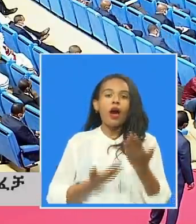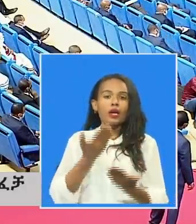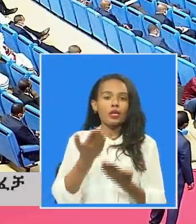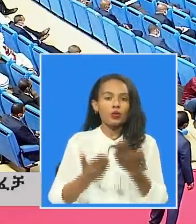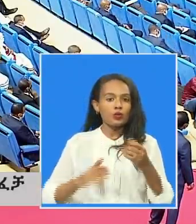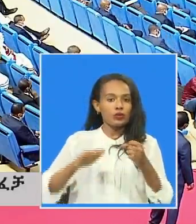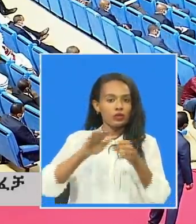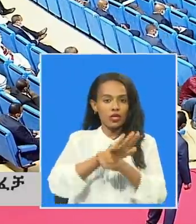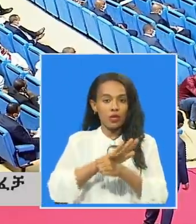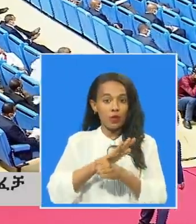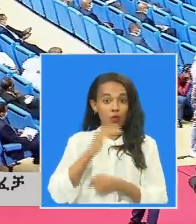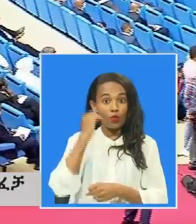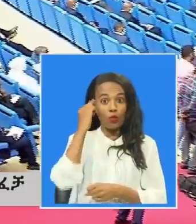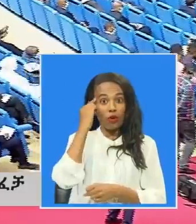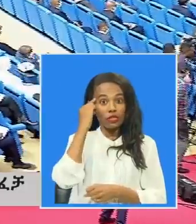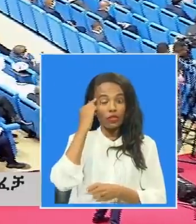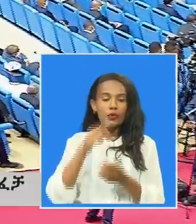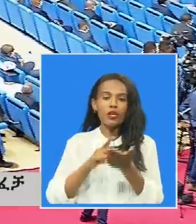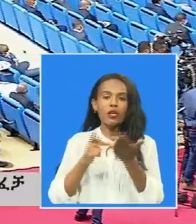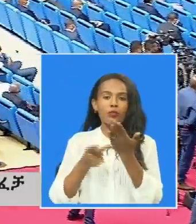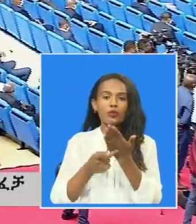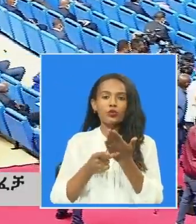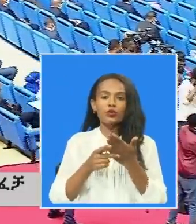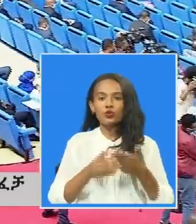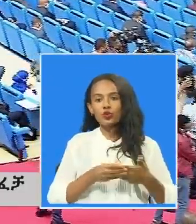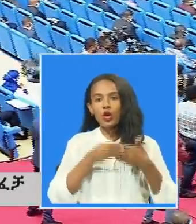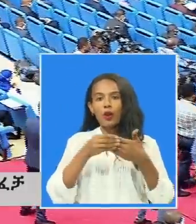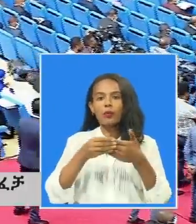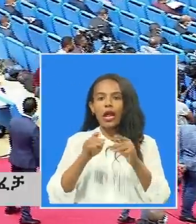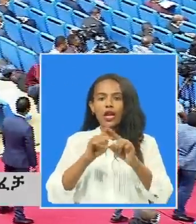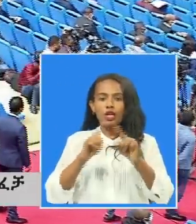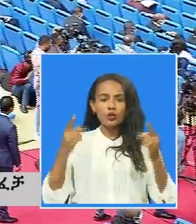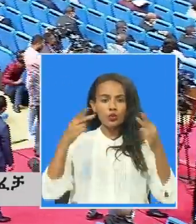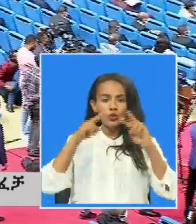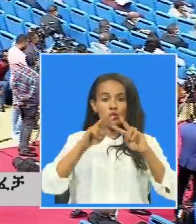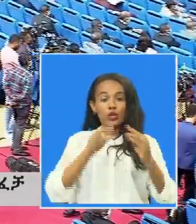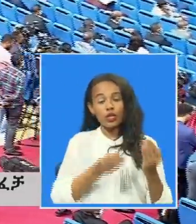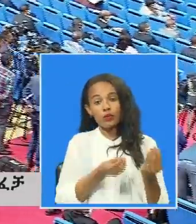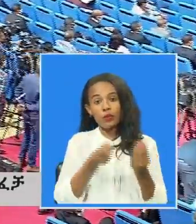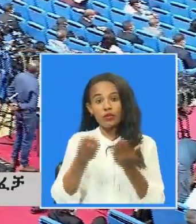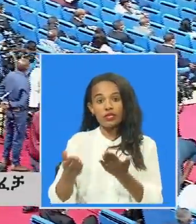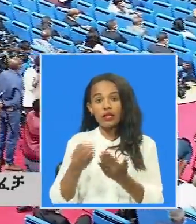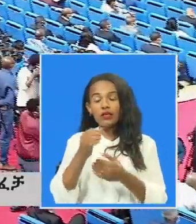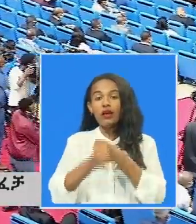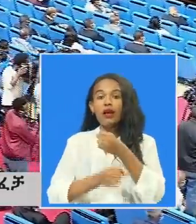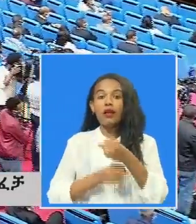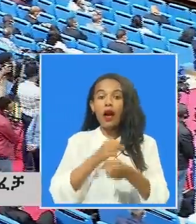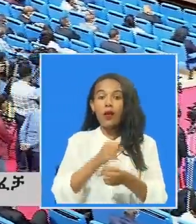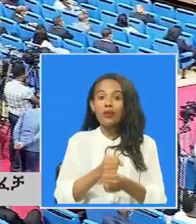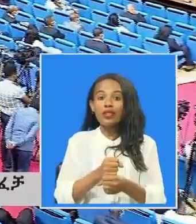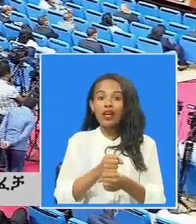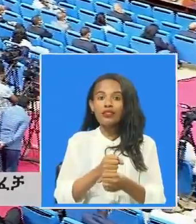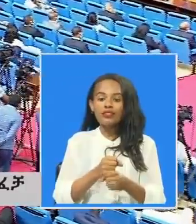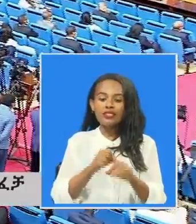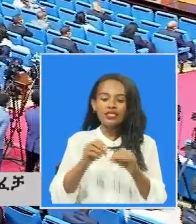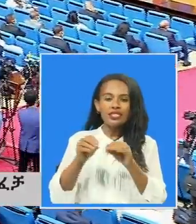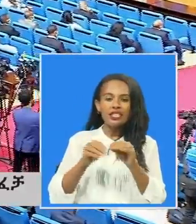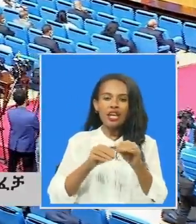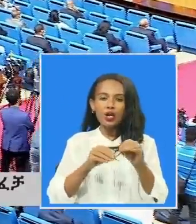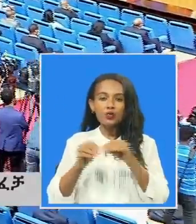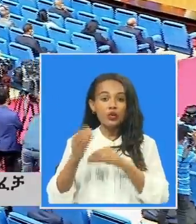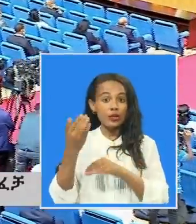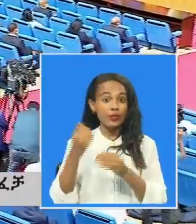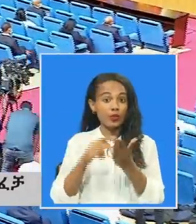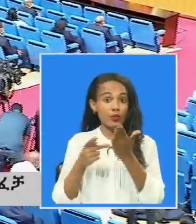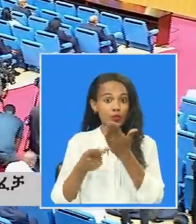እንዲበቁ በማሰብ ለፕሮጀክቶች አመራር ልዩ ትኩረት በመስጠት ለአመታት ሲንከባለሉ የቆዩ